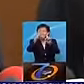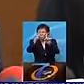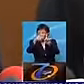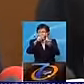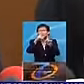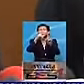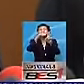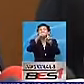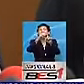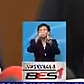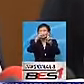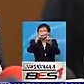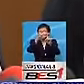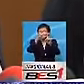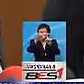orang,